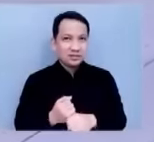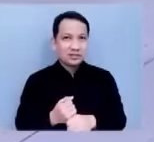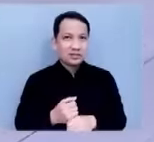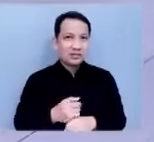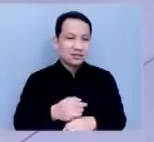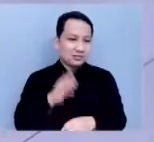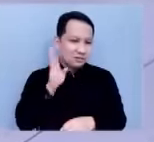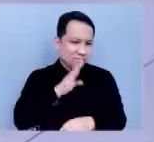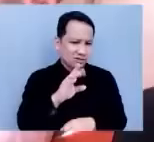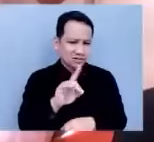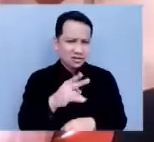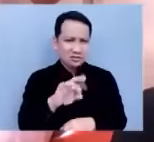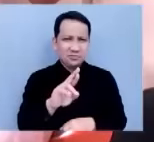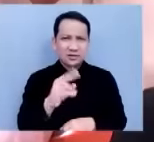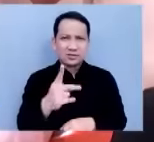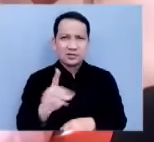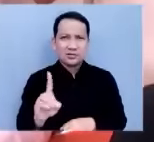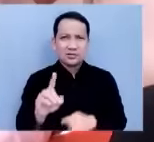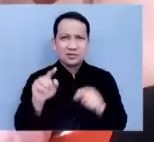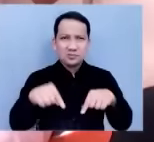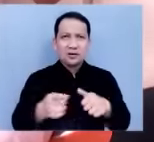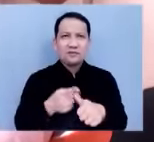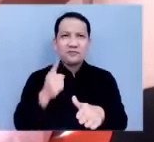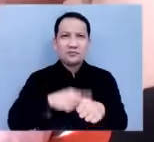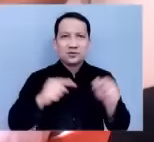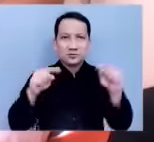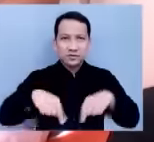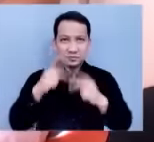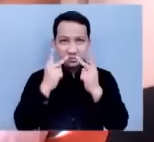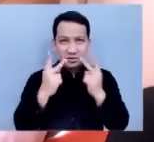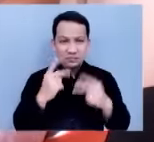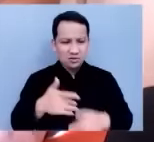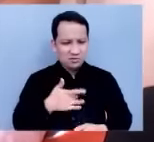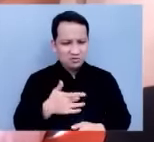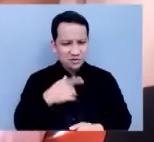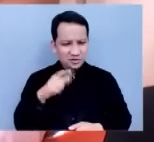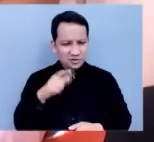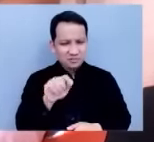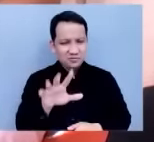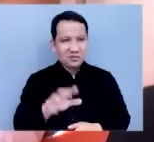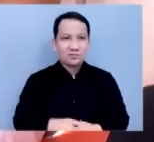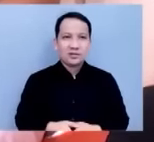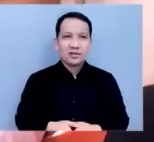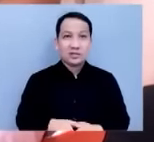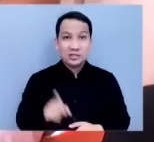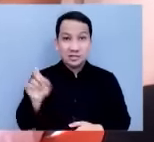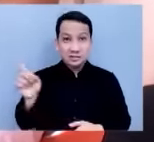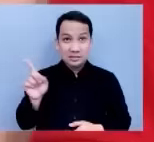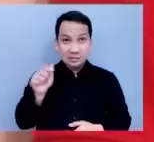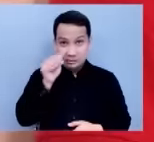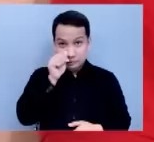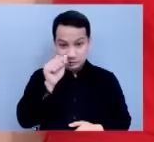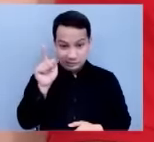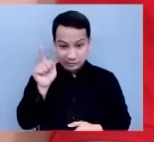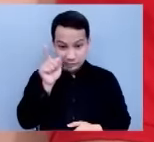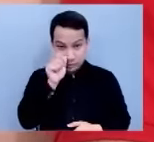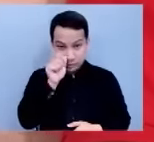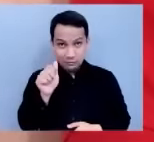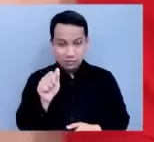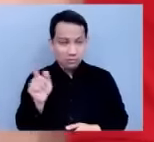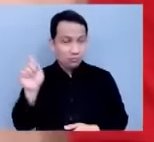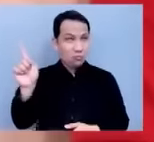pa. Pero ano nga pakiramdam sa inyong unang official visit dito sa TV5? Siyempre, nakakapanibago din at first.